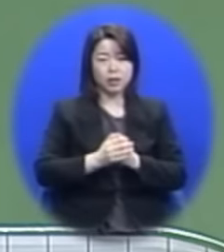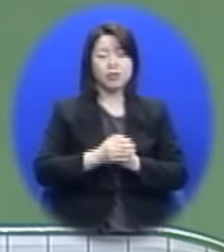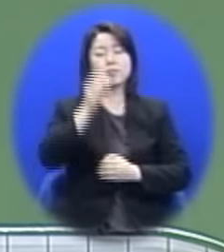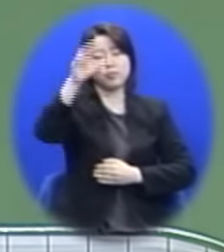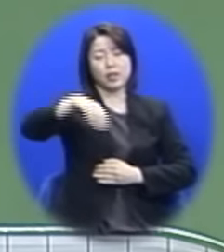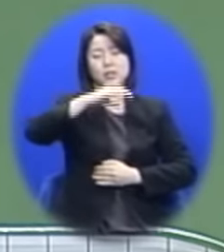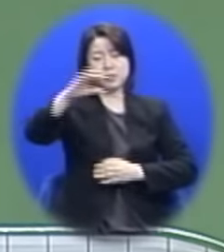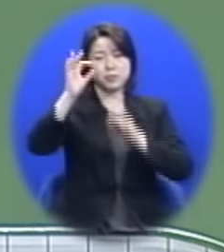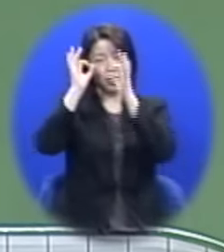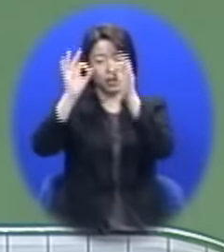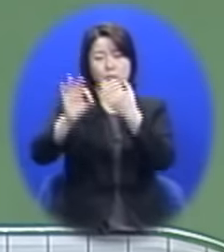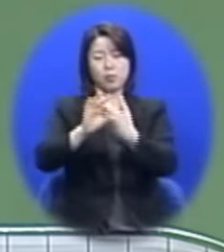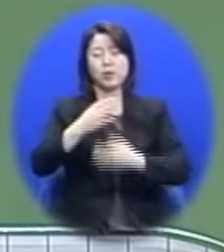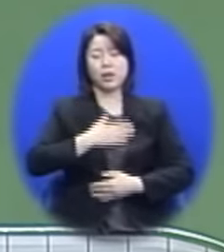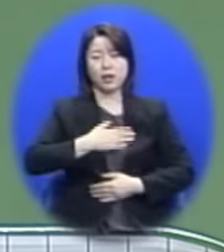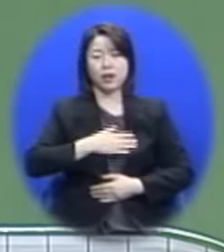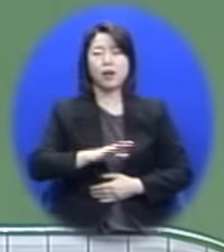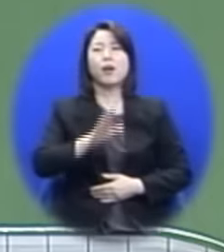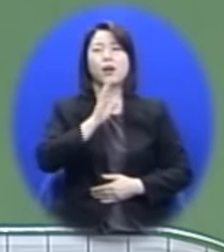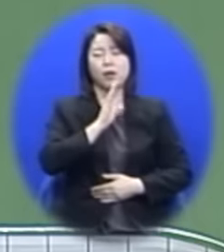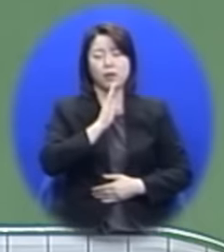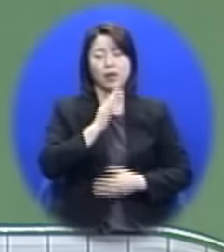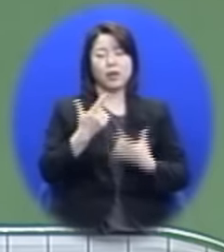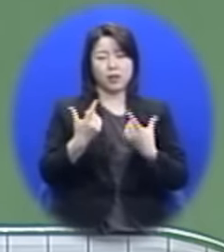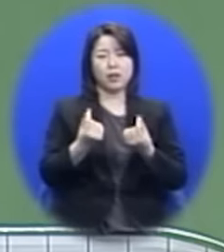압니다. 그렇구나.